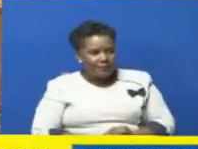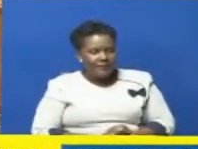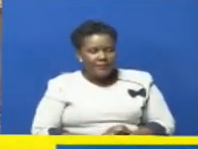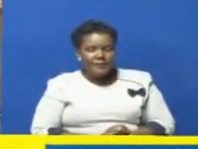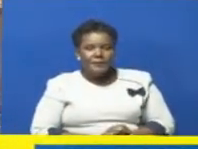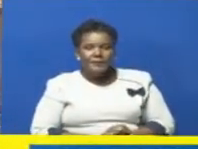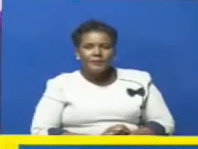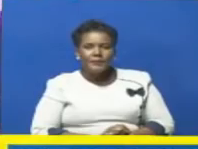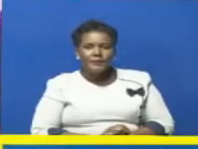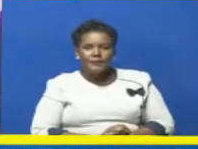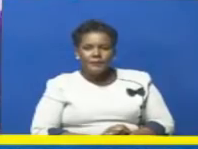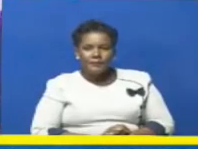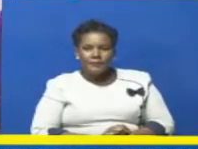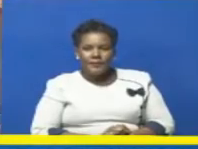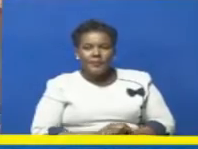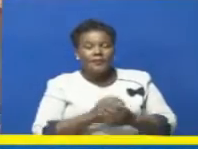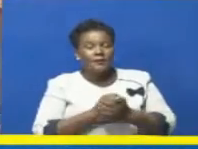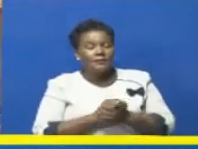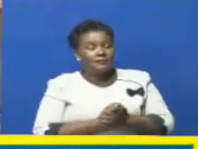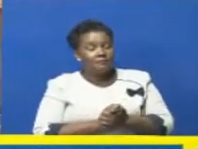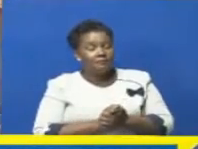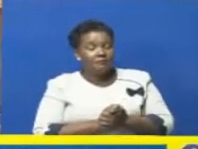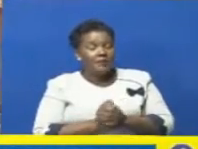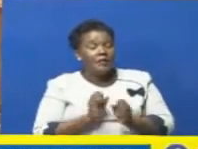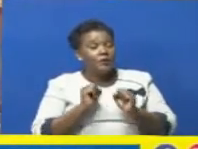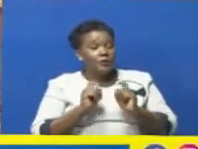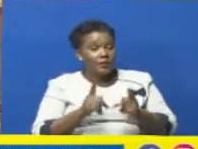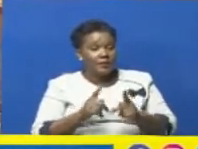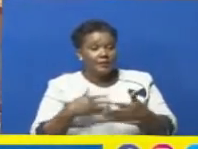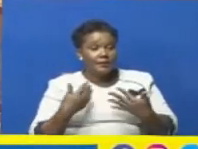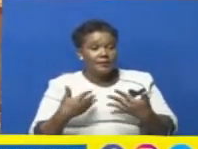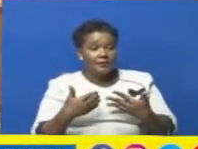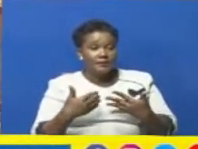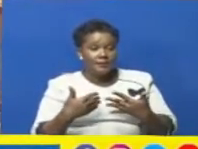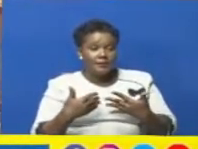Kabisa. Na sasa tujiandae kwa ajili ya kufahamu mengi kwenye kuuza na kununua.